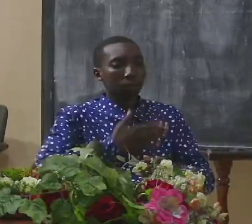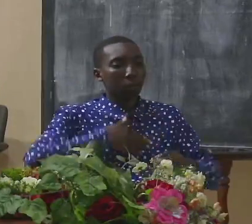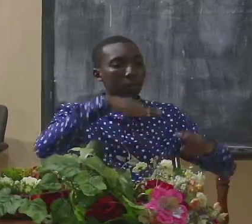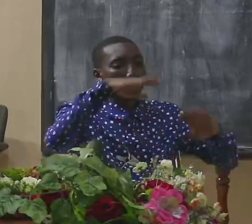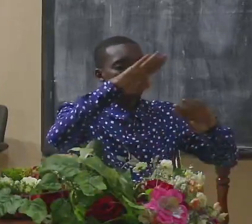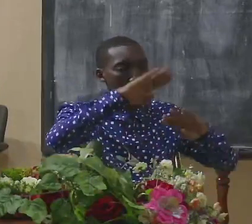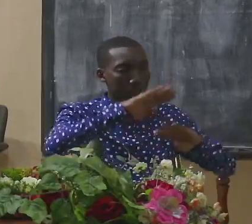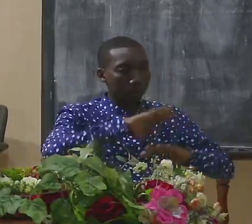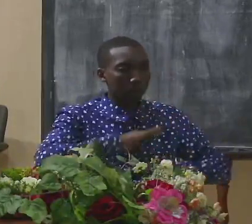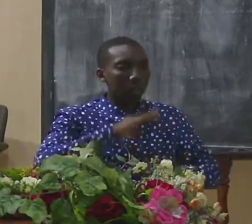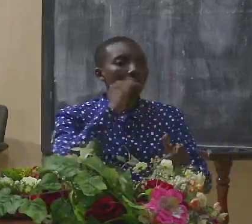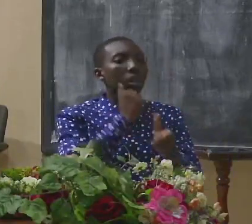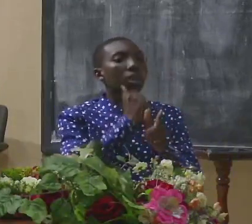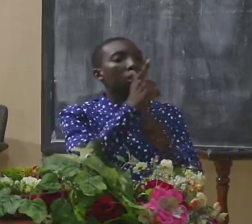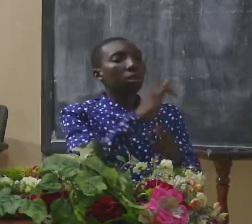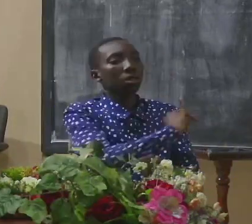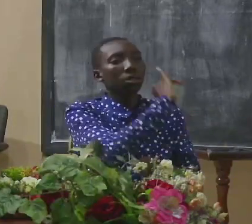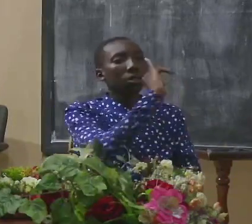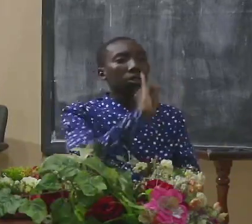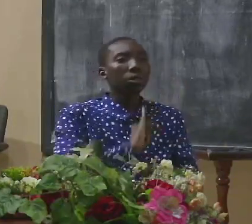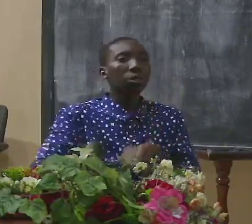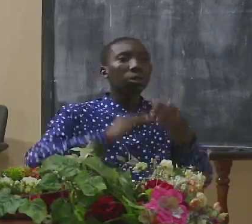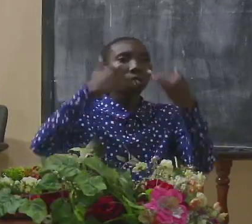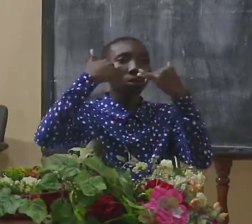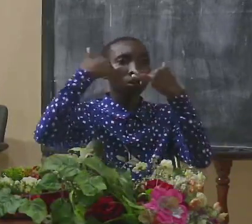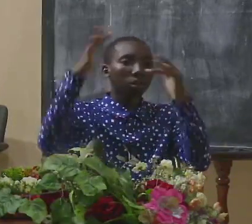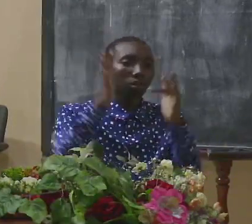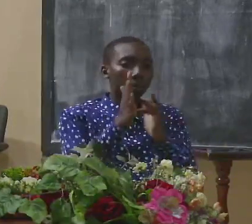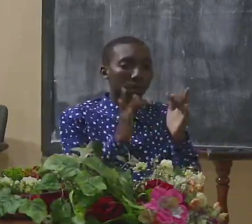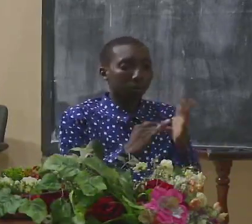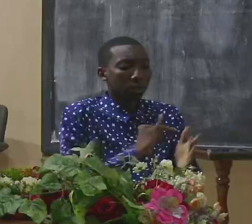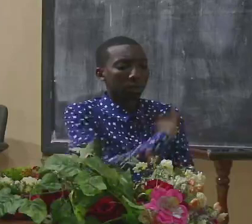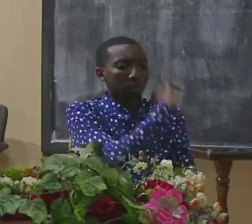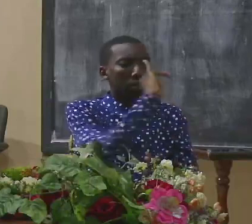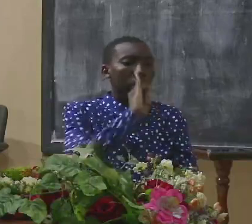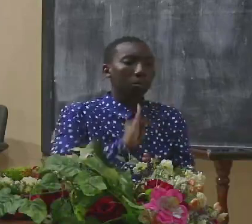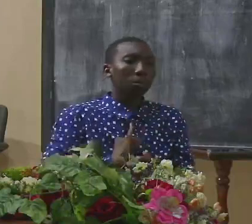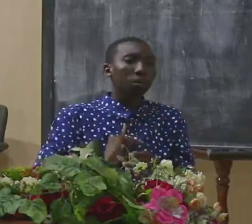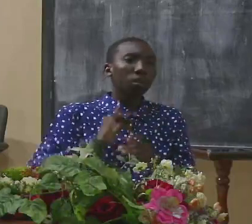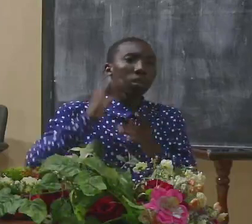unaoene. Asifu Yesu namu